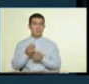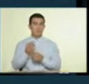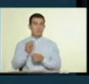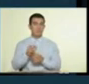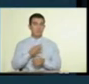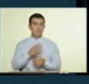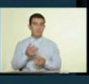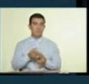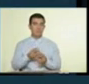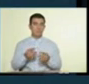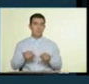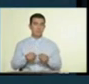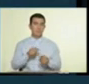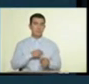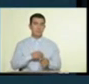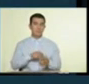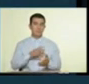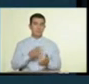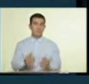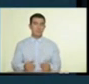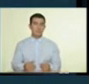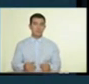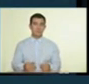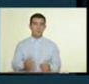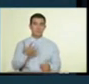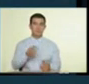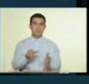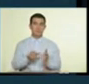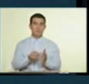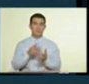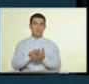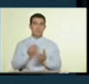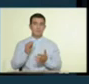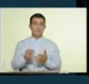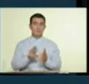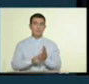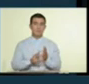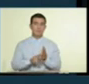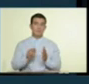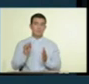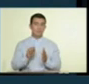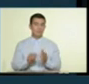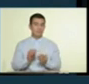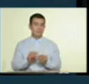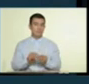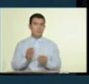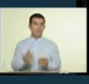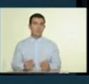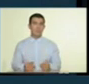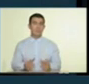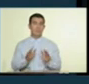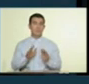uchun mana shu ko'rinishiga keldi. 56 ni o'zini yozdik, barobar 80 ni ham o'zini yozib qo'ydik. Endi